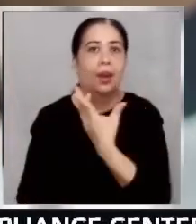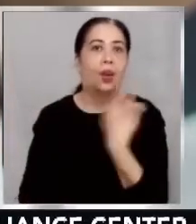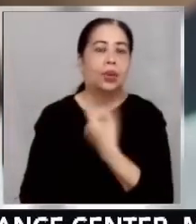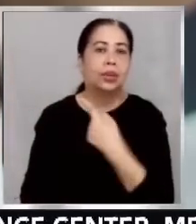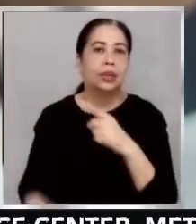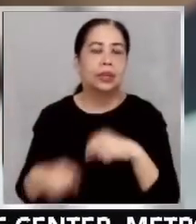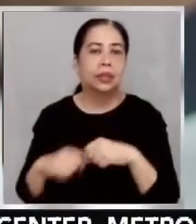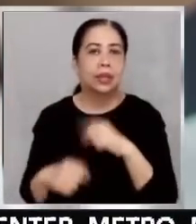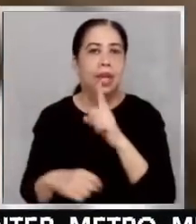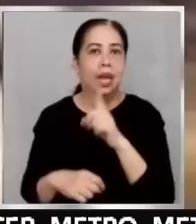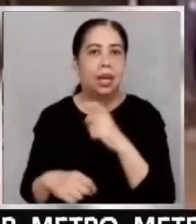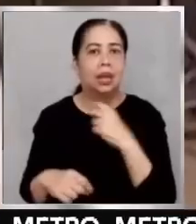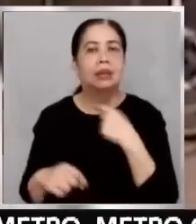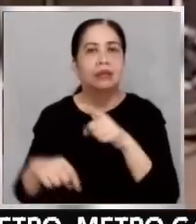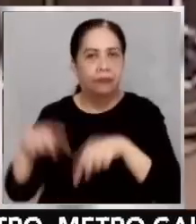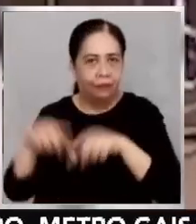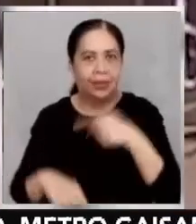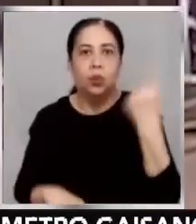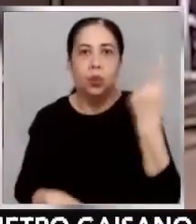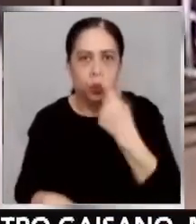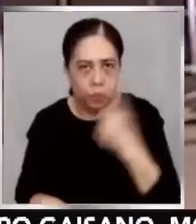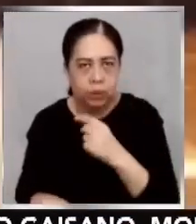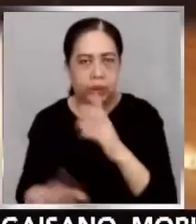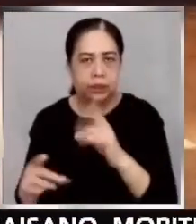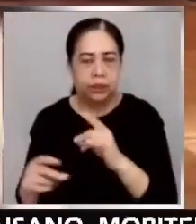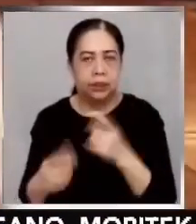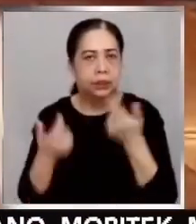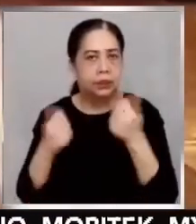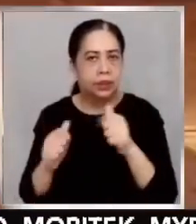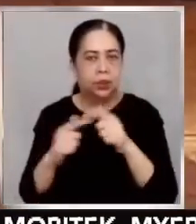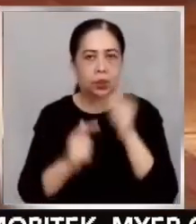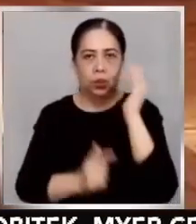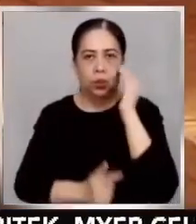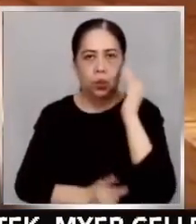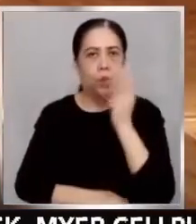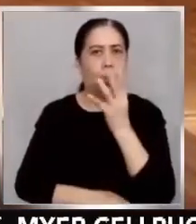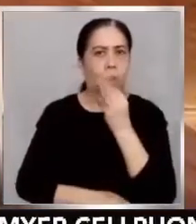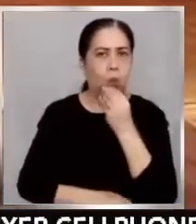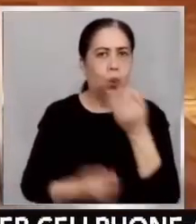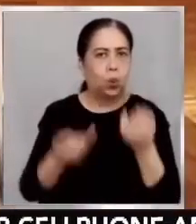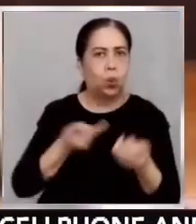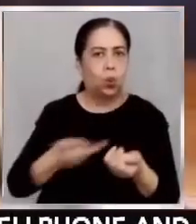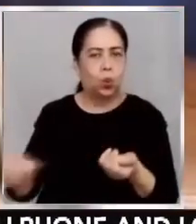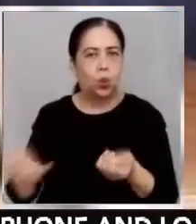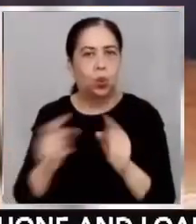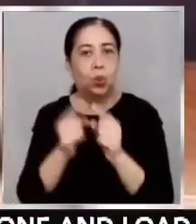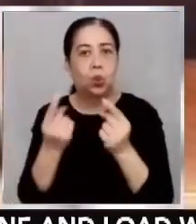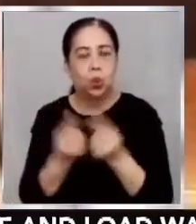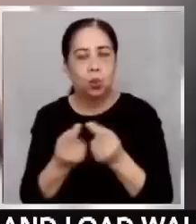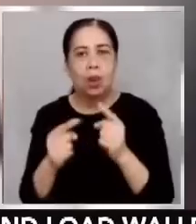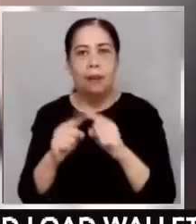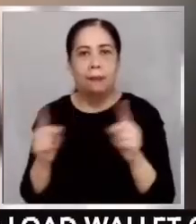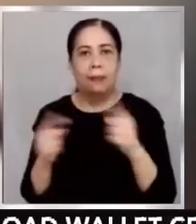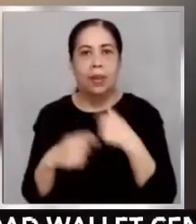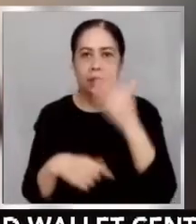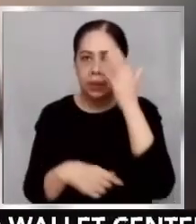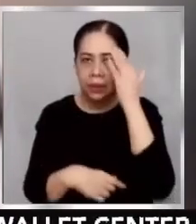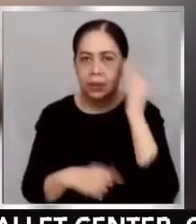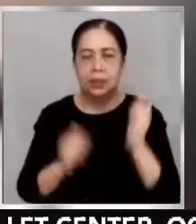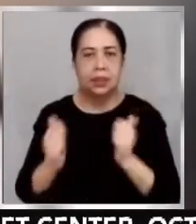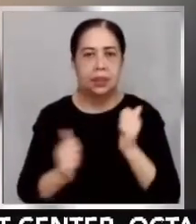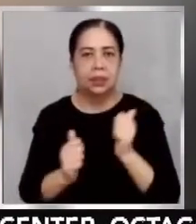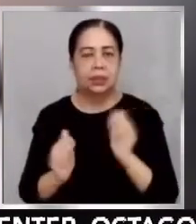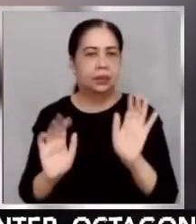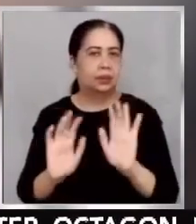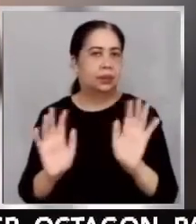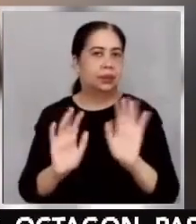na utang na loob sa isang kaibigan. Sinubukan naming alamin kung sino ang nag-imbita sa kanilang grupo, pero hiniling ng aktor na di niya ito